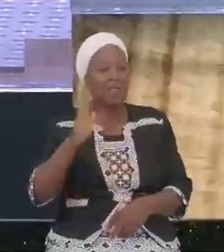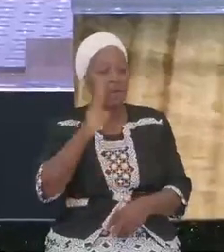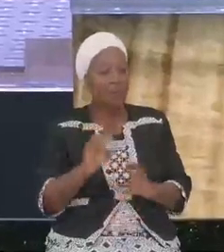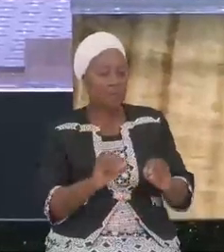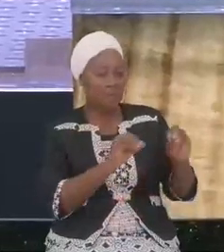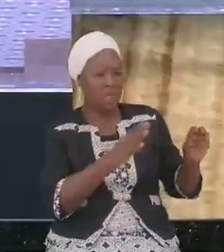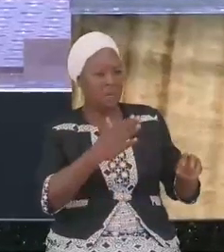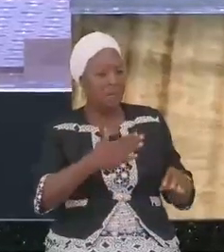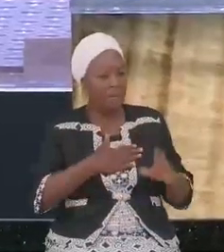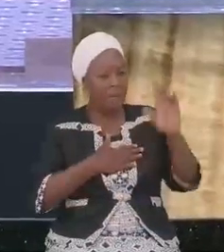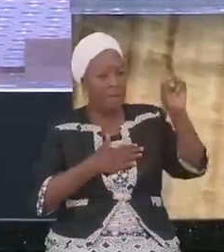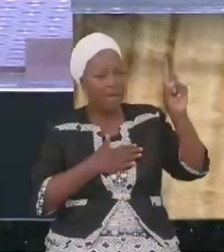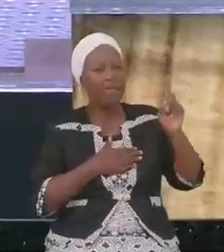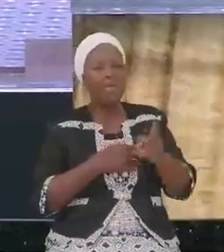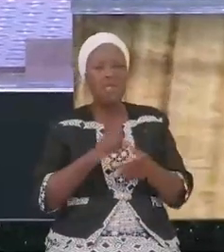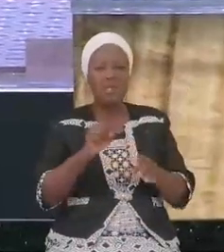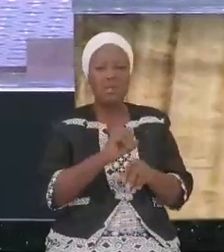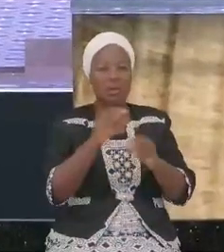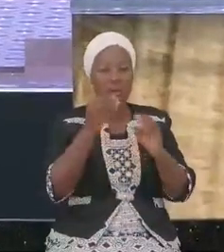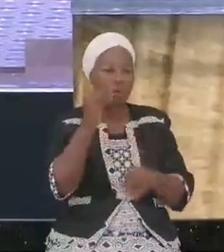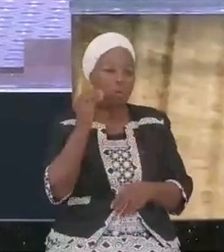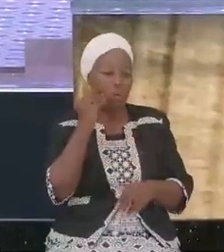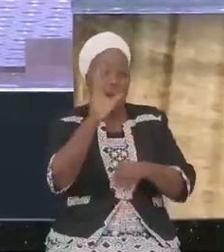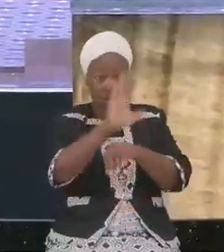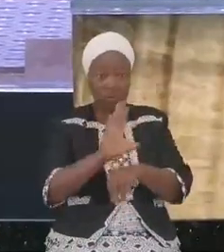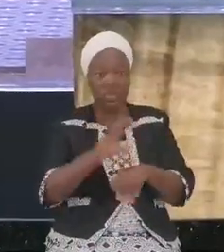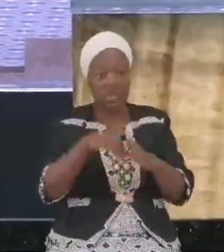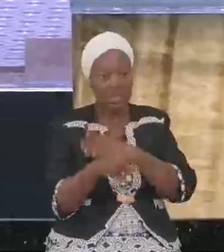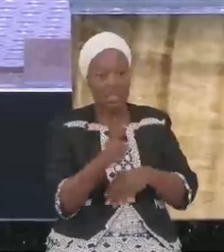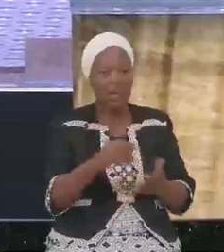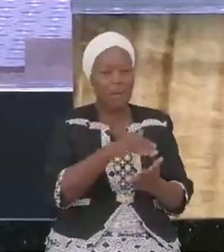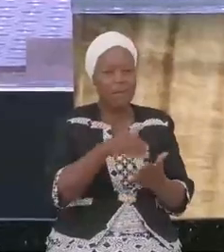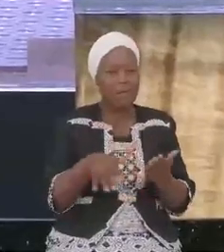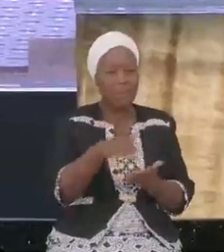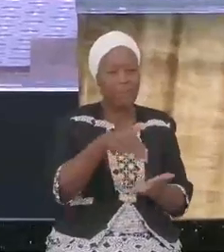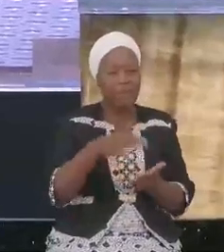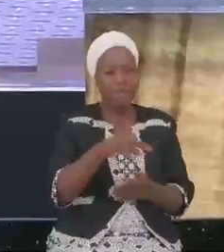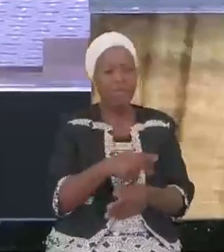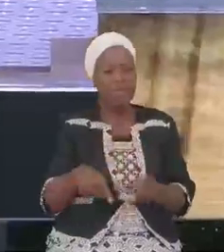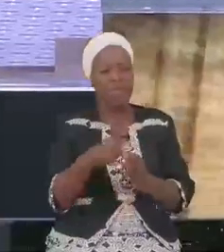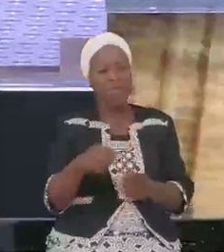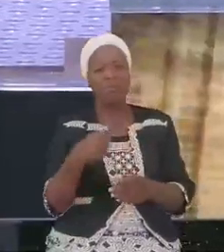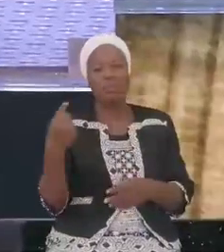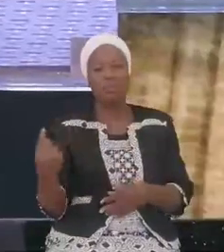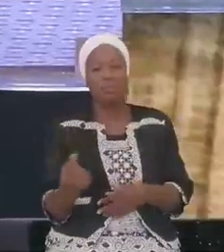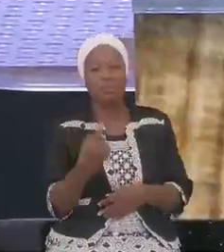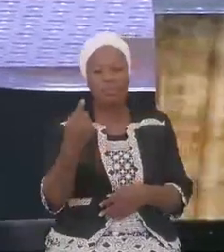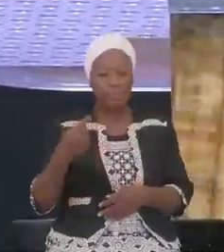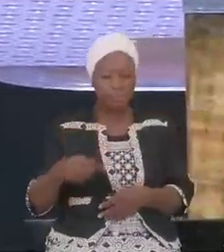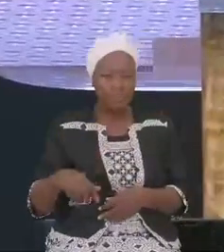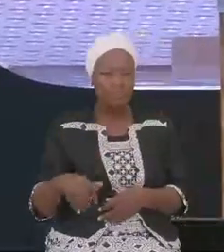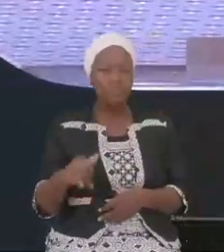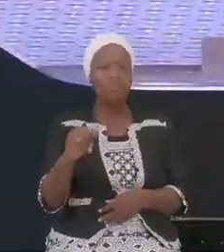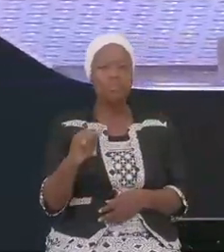mon sanctuaire au milieu d'eux pour toujours. On peut voir ce que le